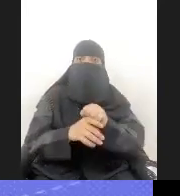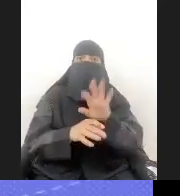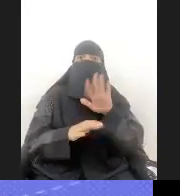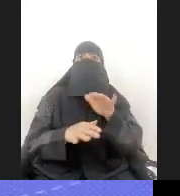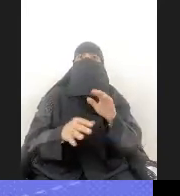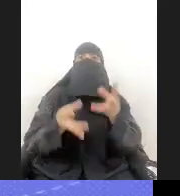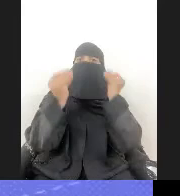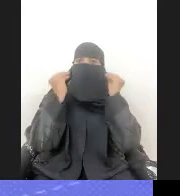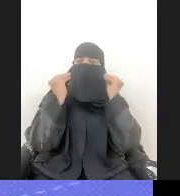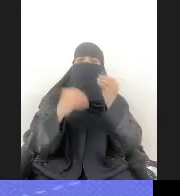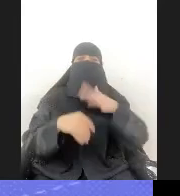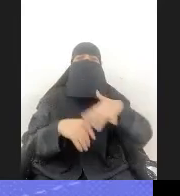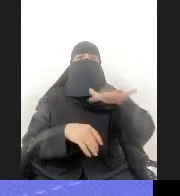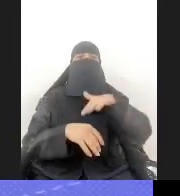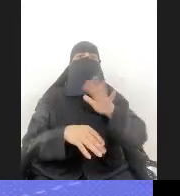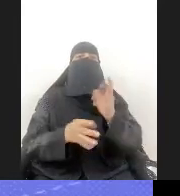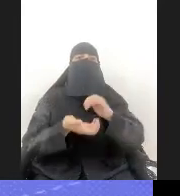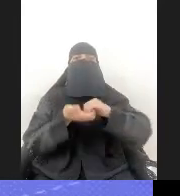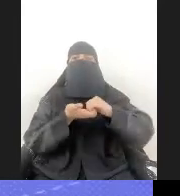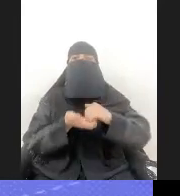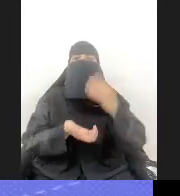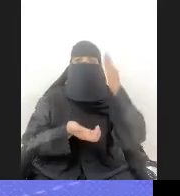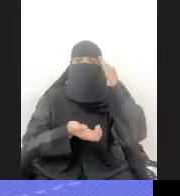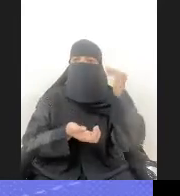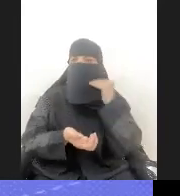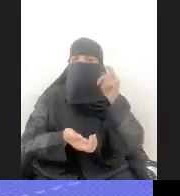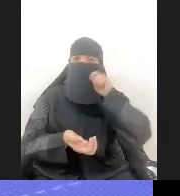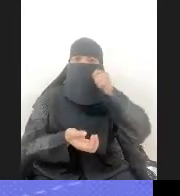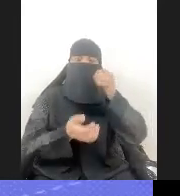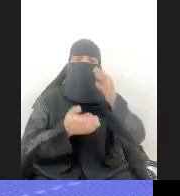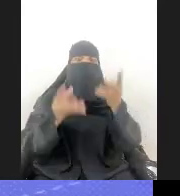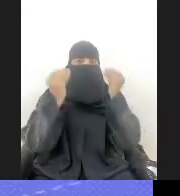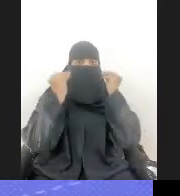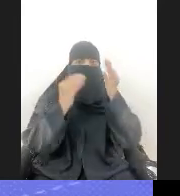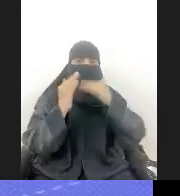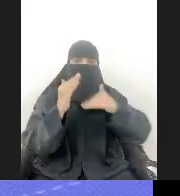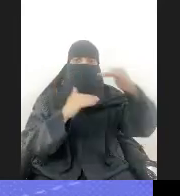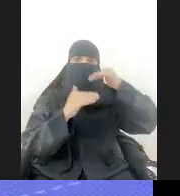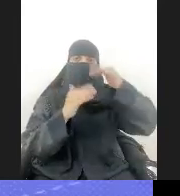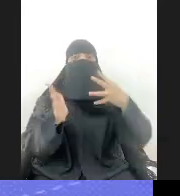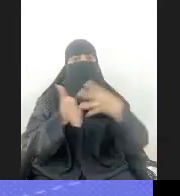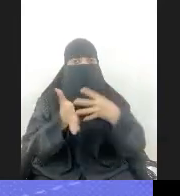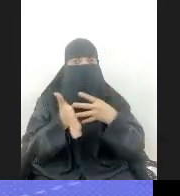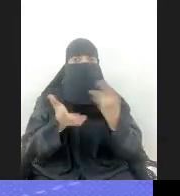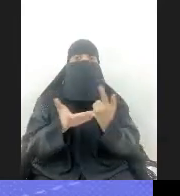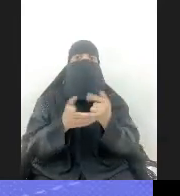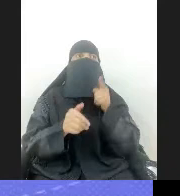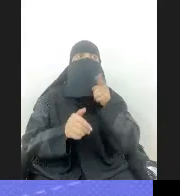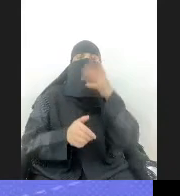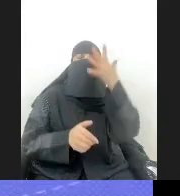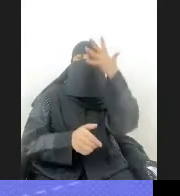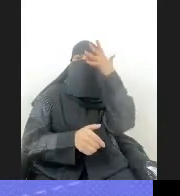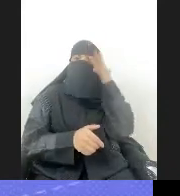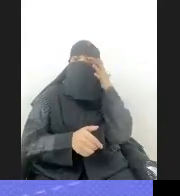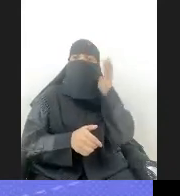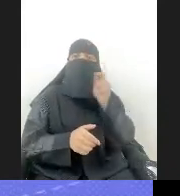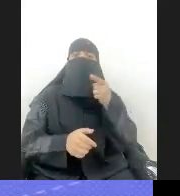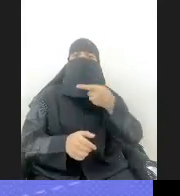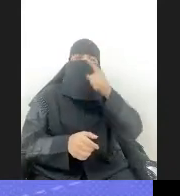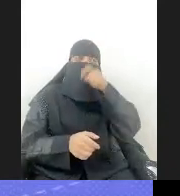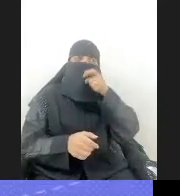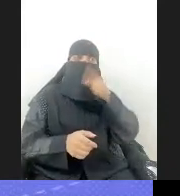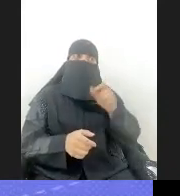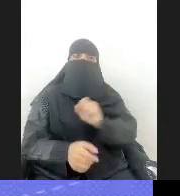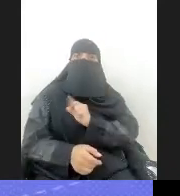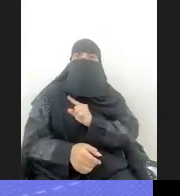العام وكذلك الزملاء والزميلات في التعليم العالي، أنتم خبراء يجب أن تثقون في هذا المجال،